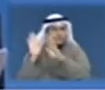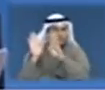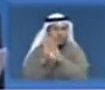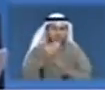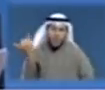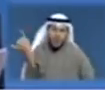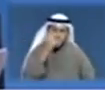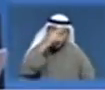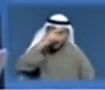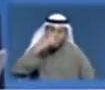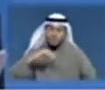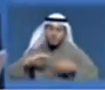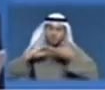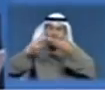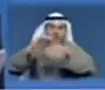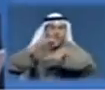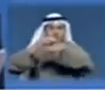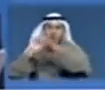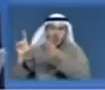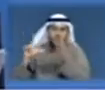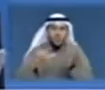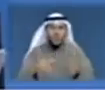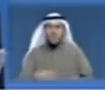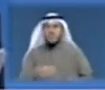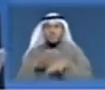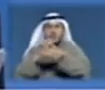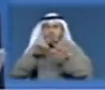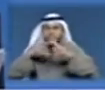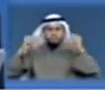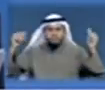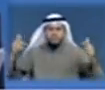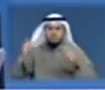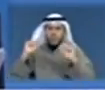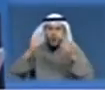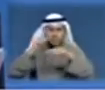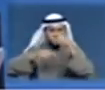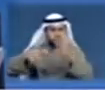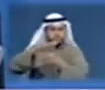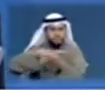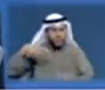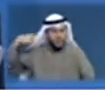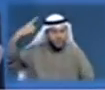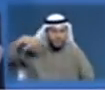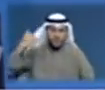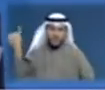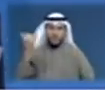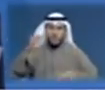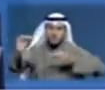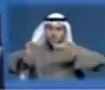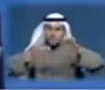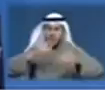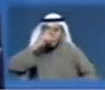والمساعدة للنازحين واللاجئين عبر اعتماد برامج وخطط توفر لهم